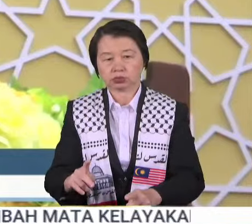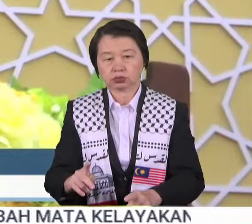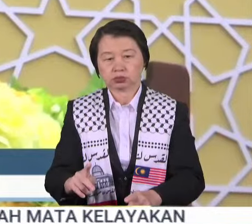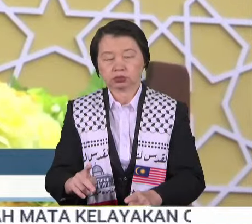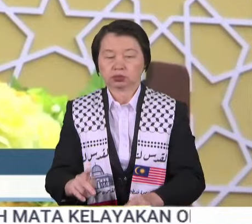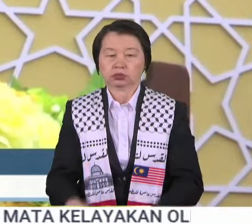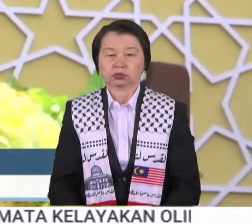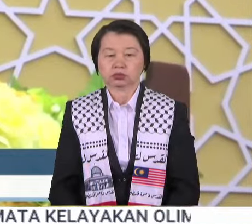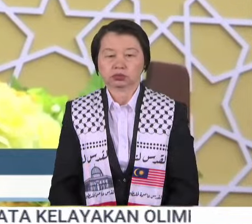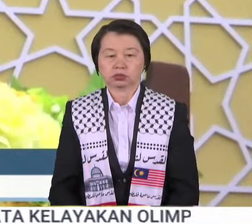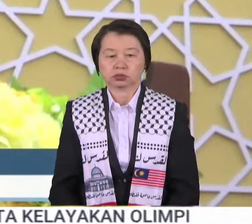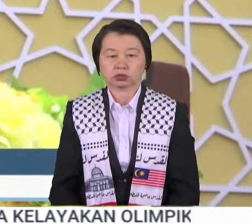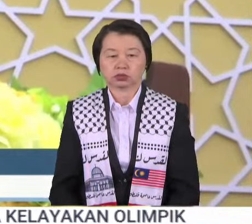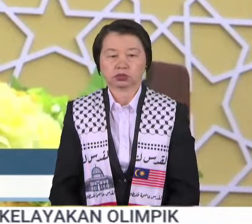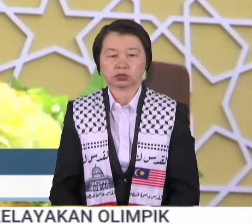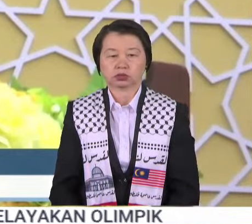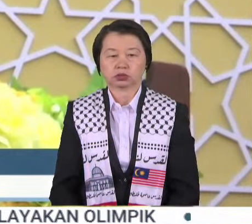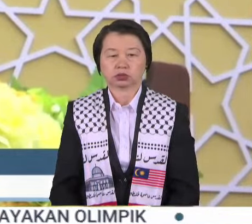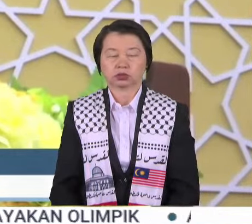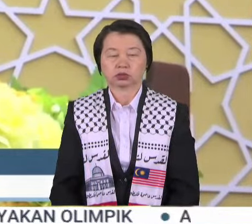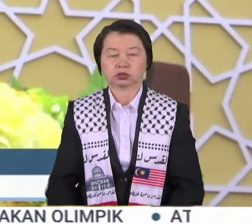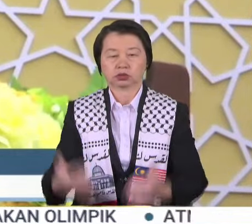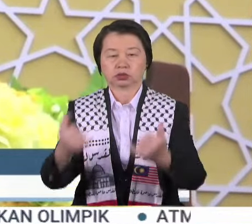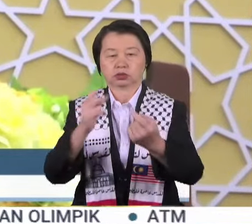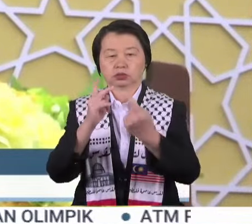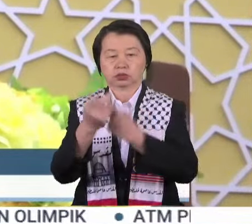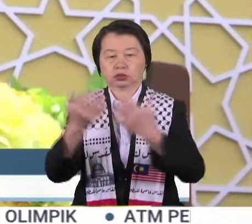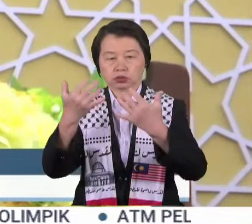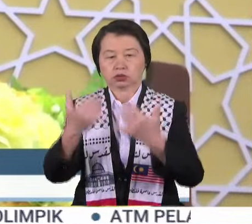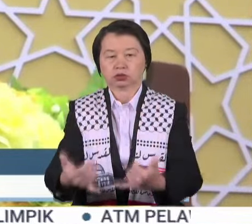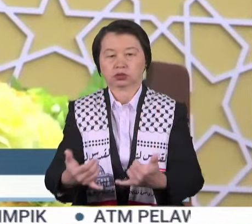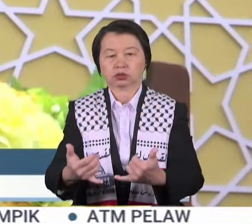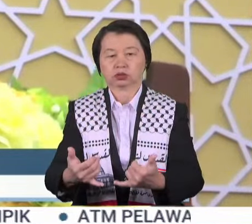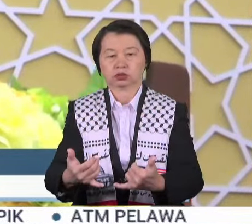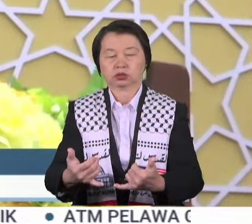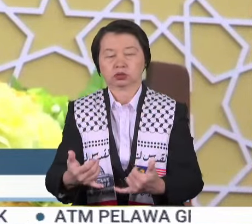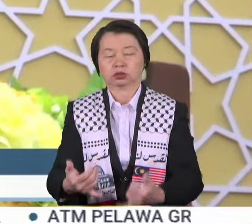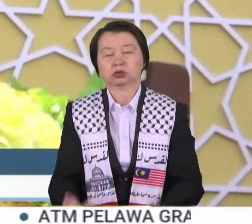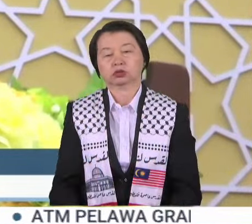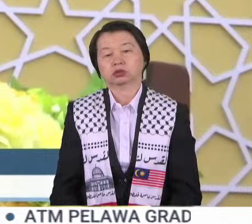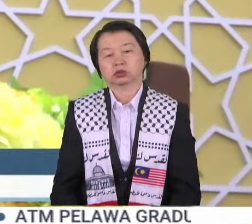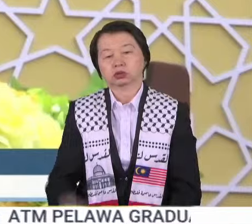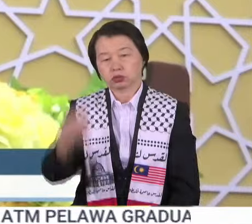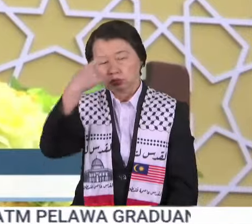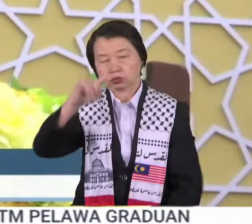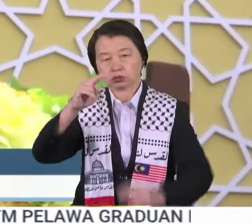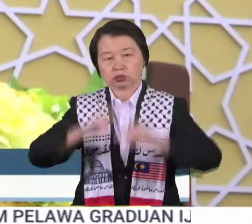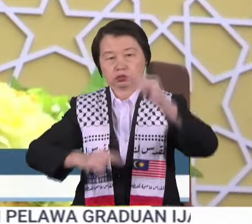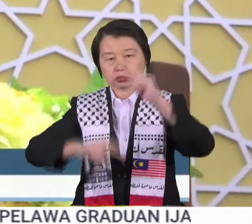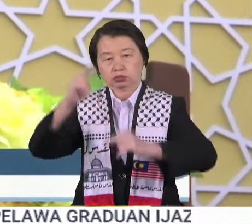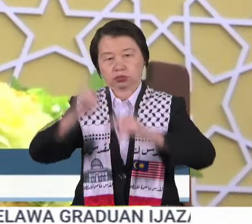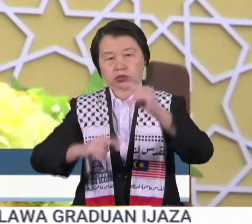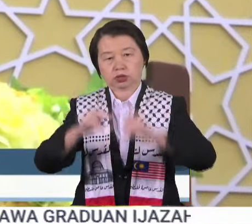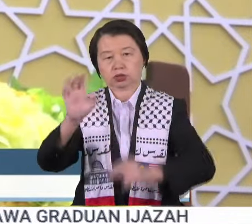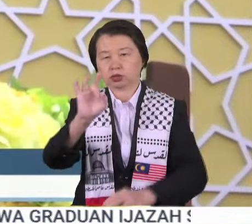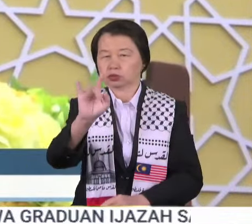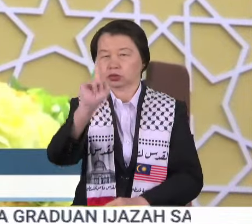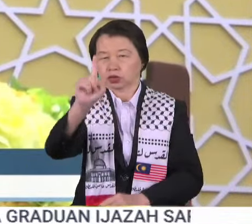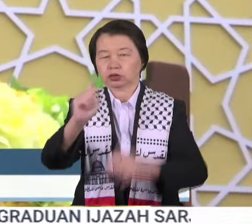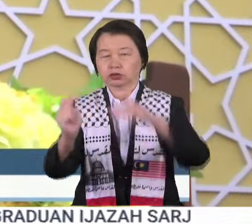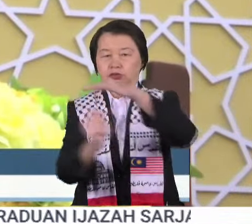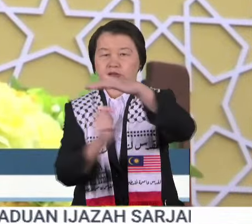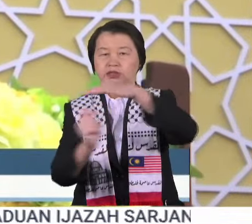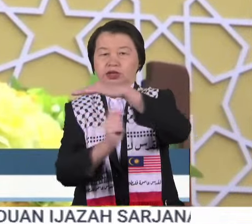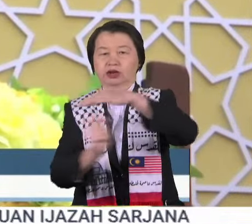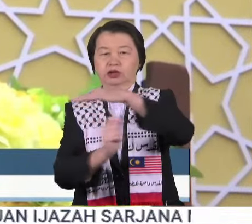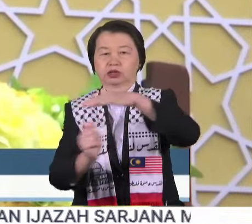Des yang telah diadangkan kepada lembaga amanah untuk membenas sebuah Tadika